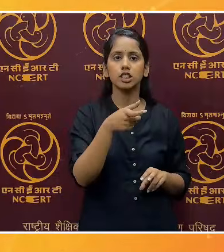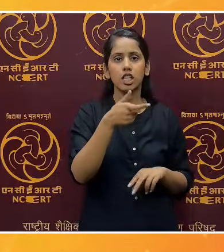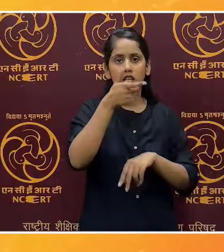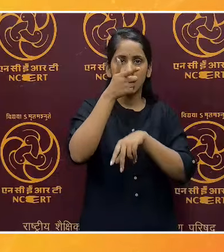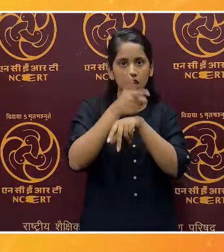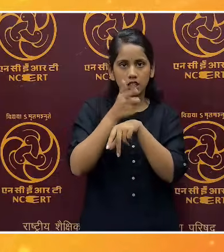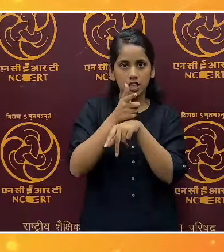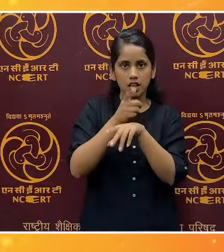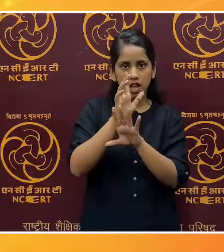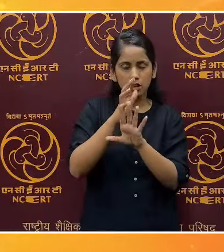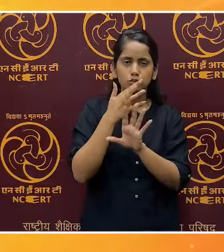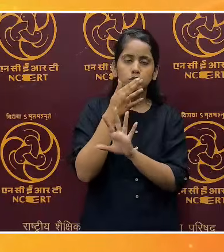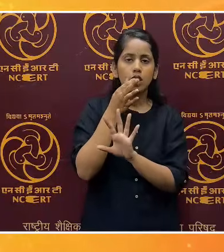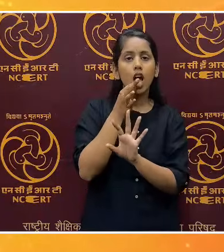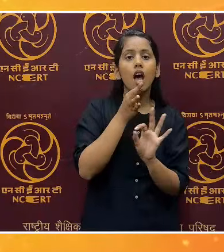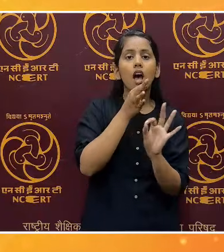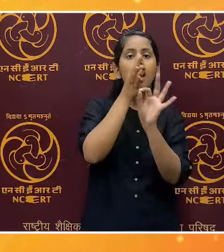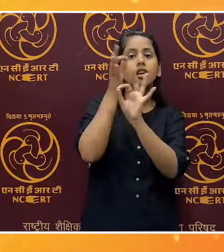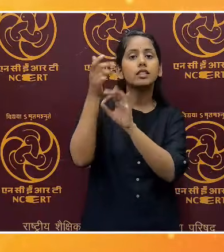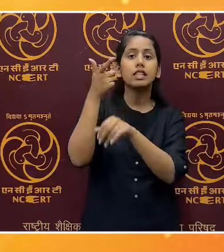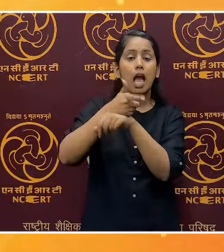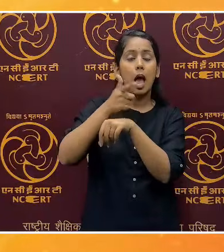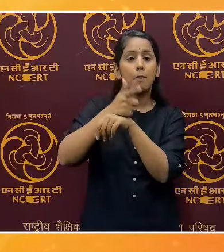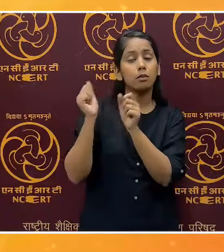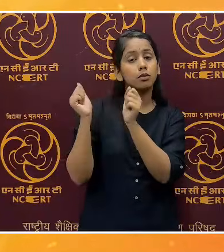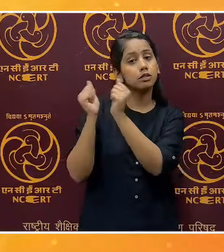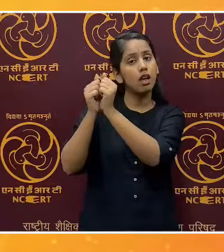हैं। उनको कहते हैं कैमरा भी साथ में ले लें।